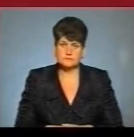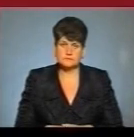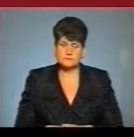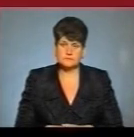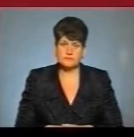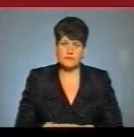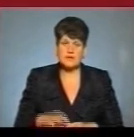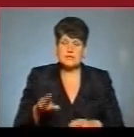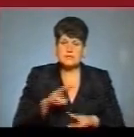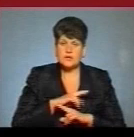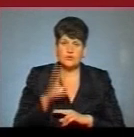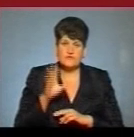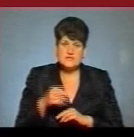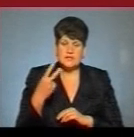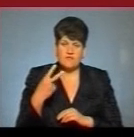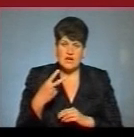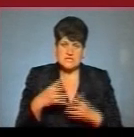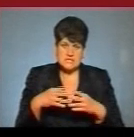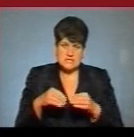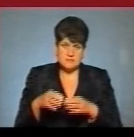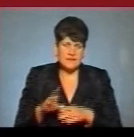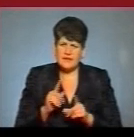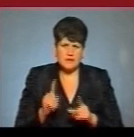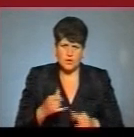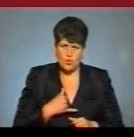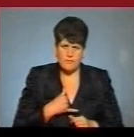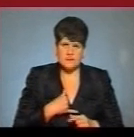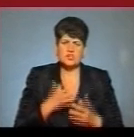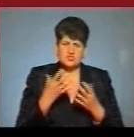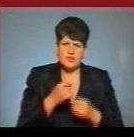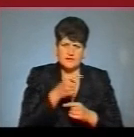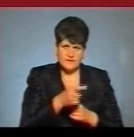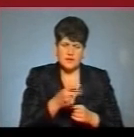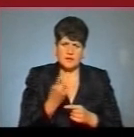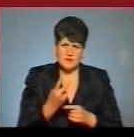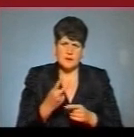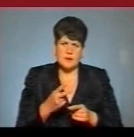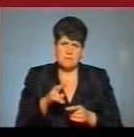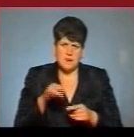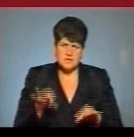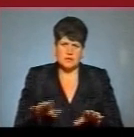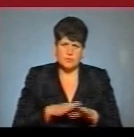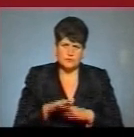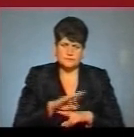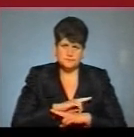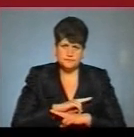Загинули всі 20 сімей, які були на пасіці. Це не тільки в мене загинули, там загинули ще 2 пасіки повністю в селі. Крім того,